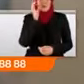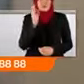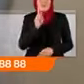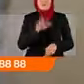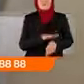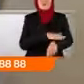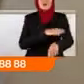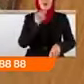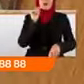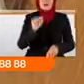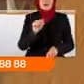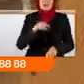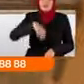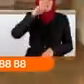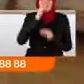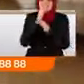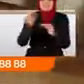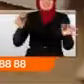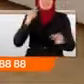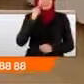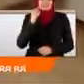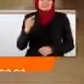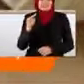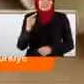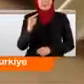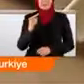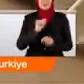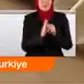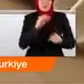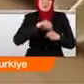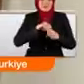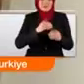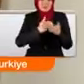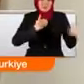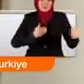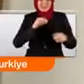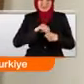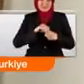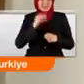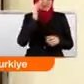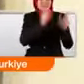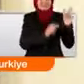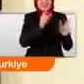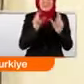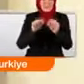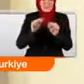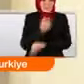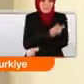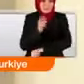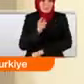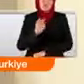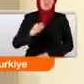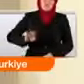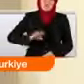başından beri izolasyon amacıyla kullanılan yurtları öğrenci hizmetine hazır hale getirilebilmesi için talimat verildi bugüne kadar